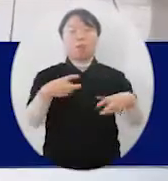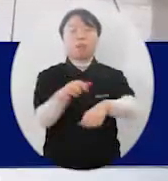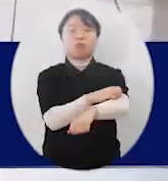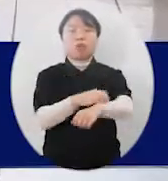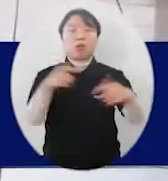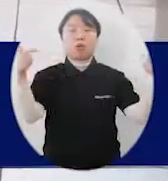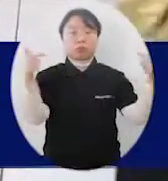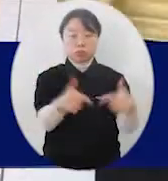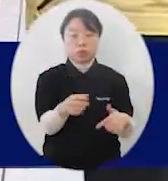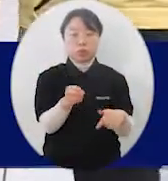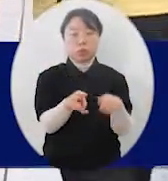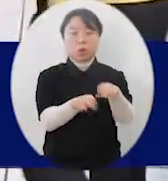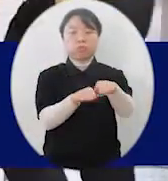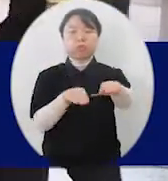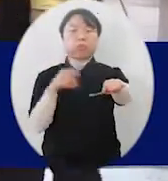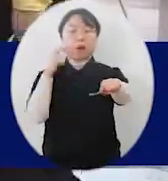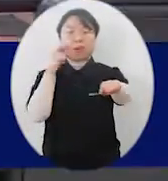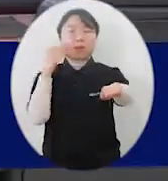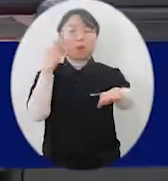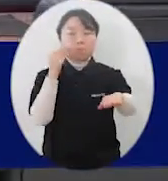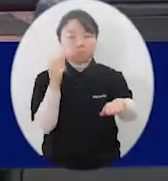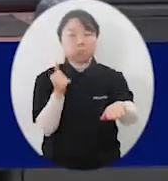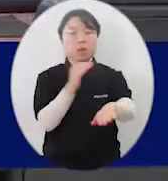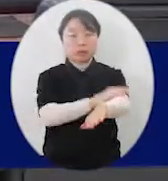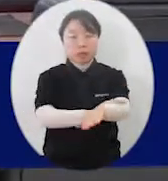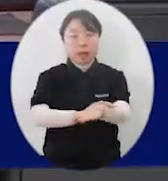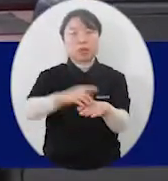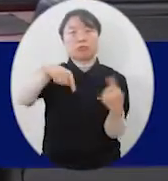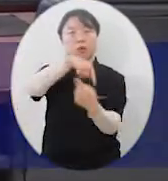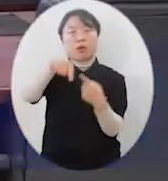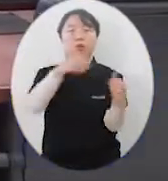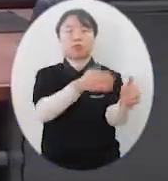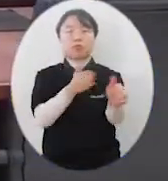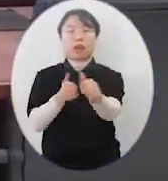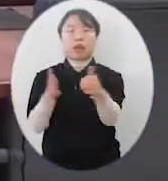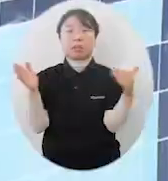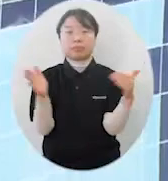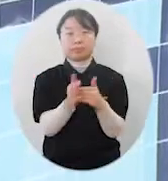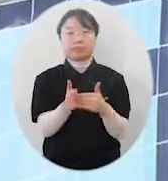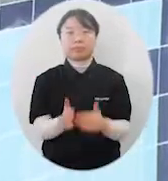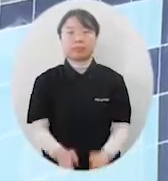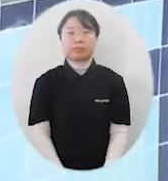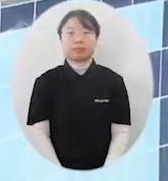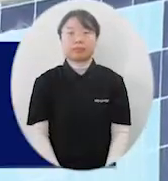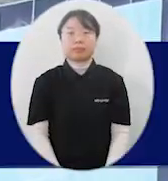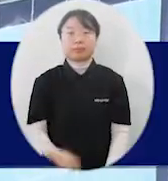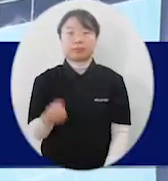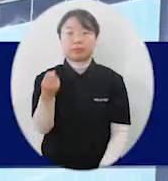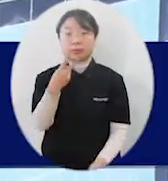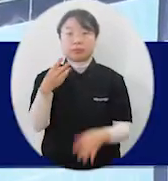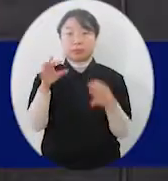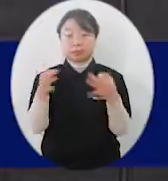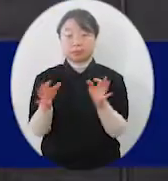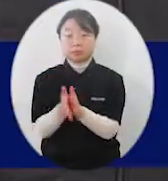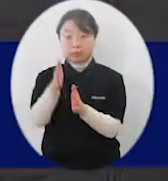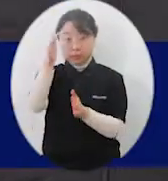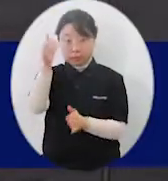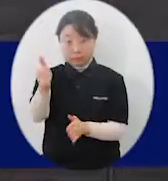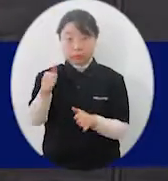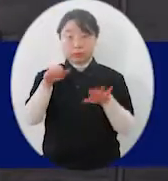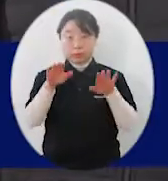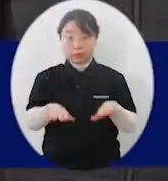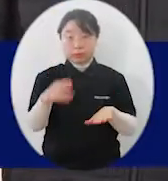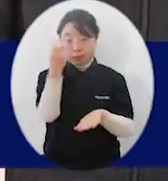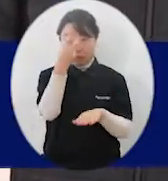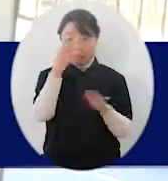감소시켜 시민들의 편의가 증진될 수 있도록 해달라고 당부하기도 했습니다. 특히 김상돈 시장은 이번 현장